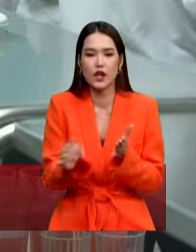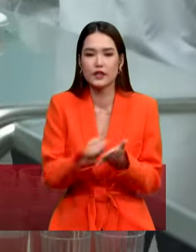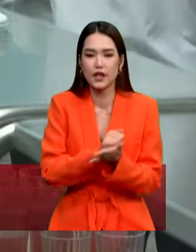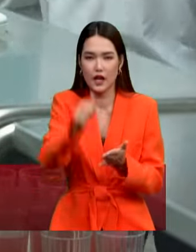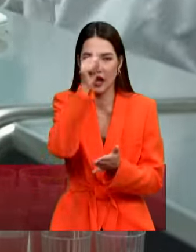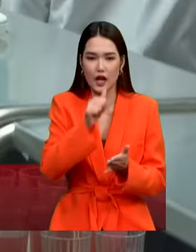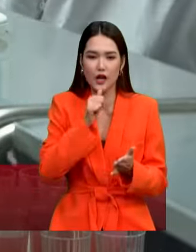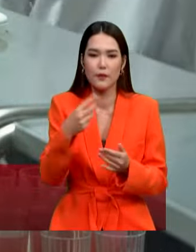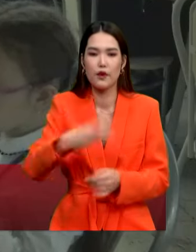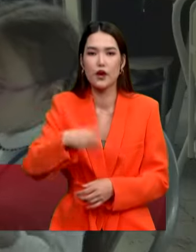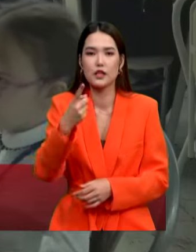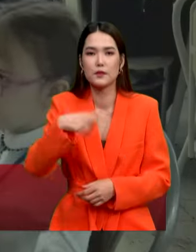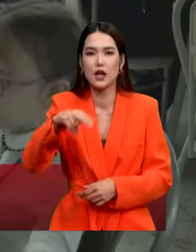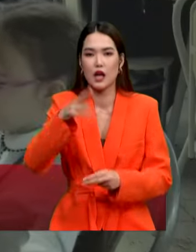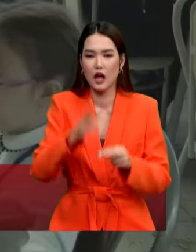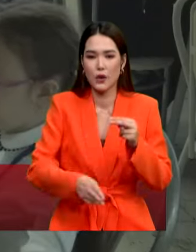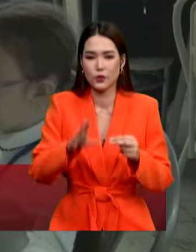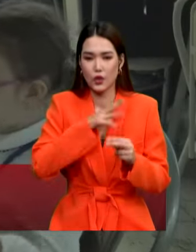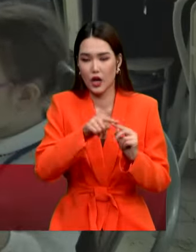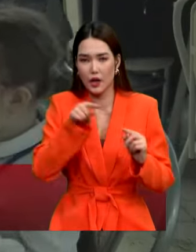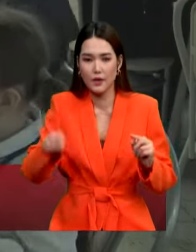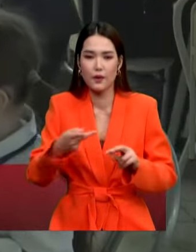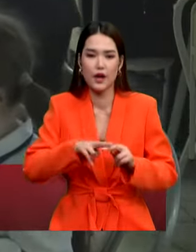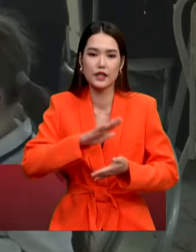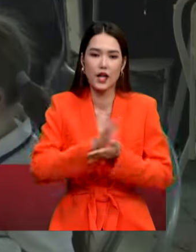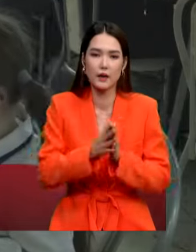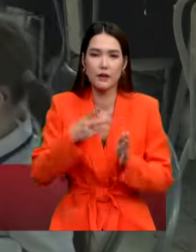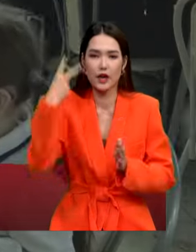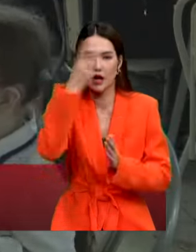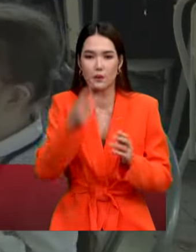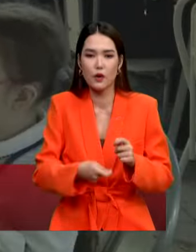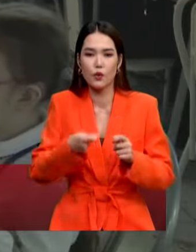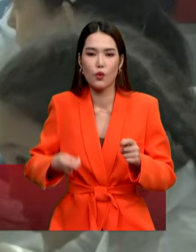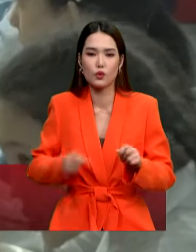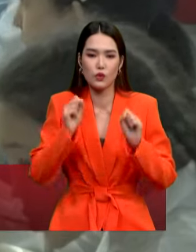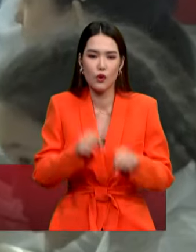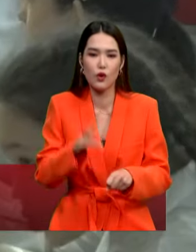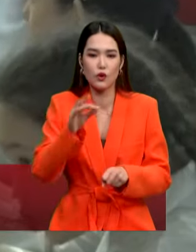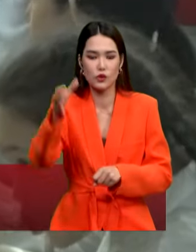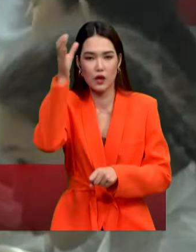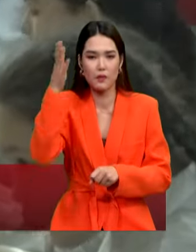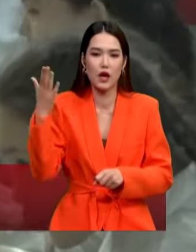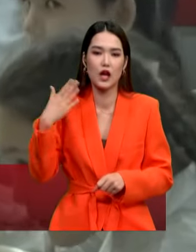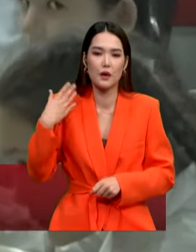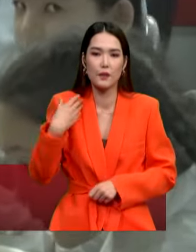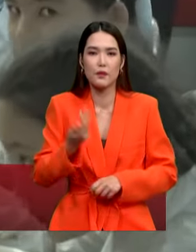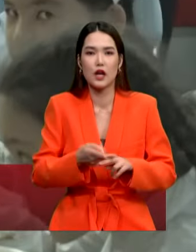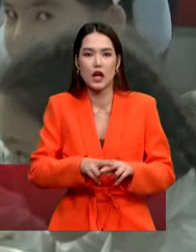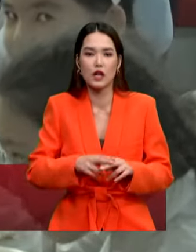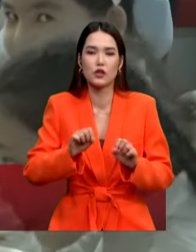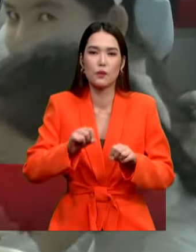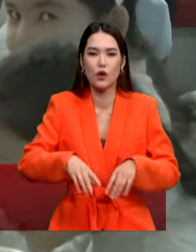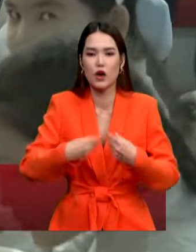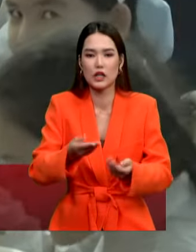мерзімі 31 желтоқсанда аяқталды. Заң бойынша бұл келісімді 2 жылға дейін создыруға болады, бірақ білім басшылығы олардың көбісіне мұндай